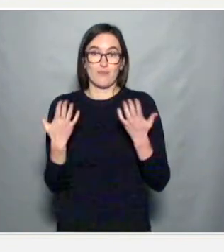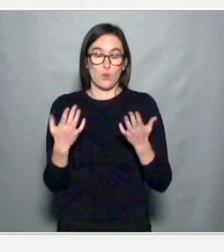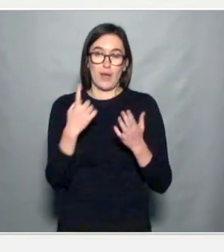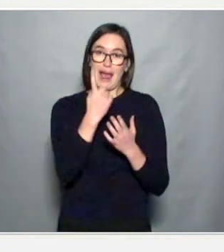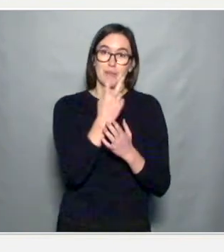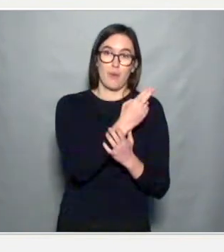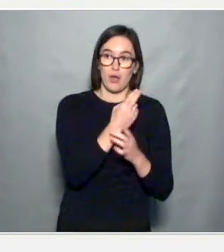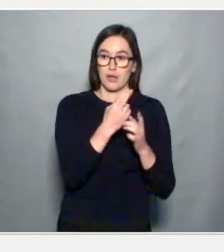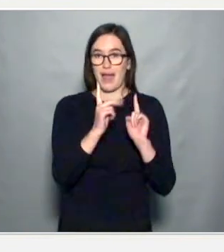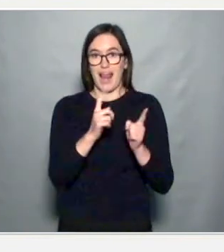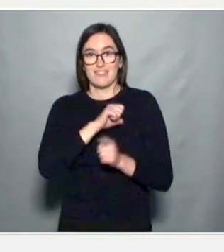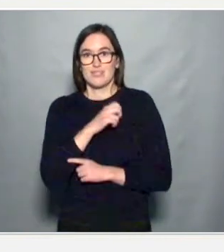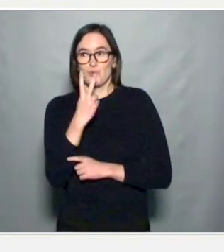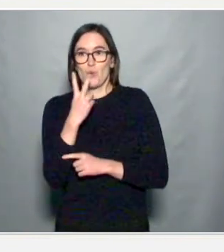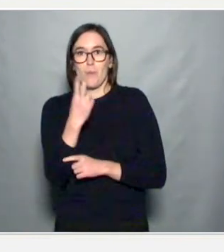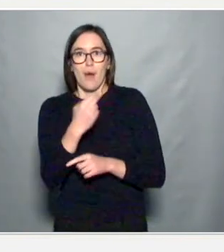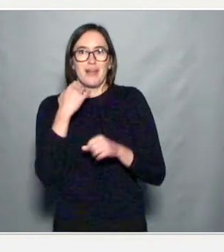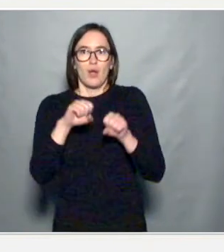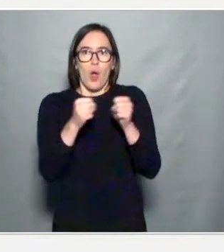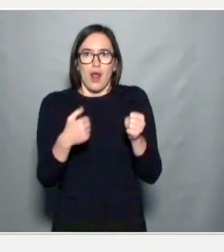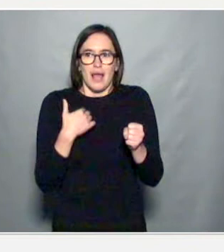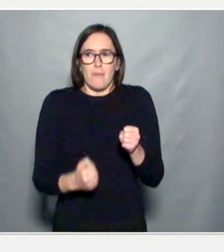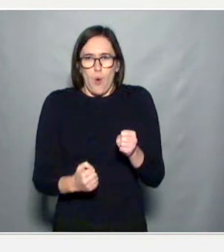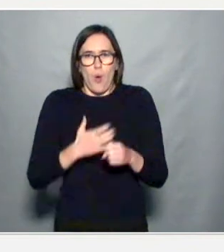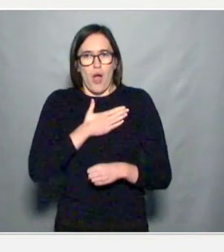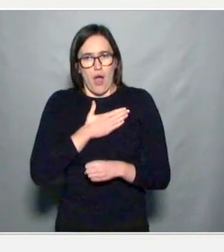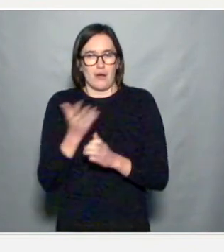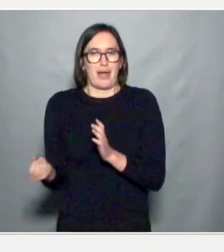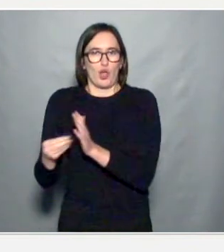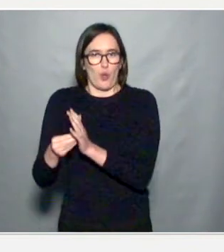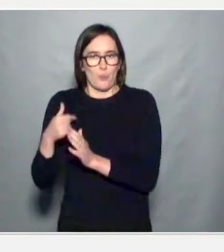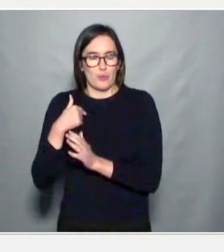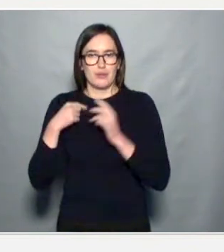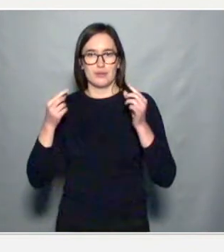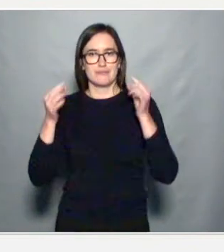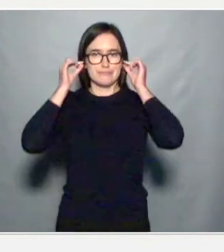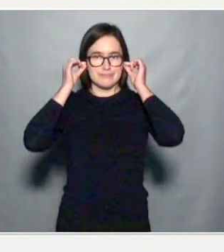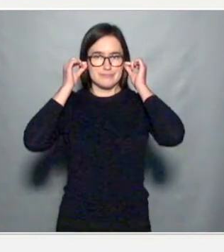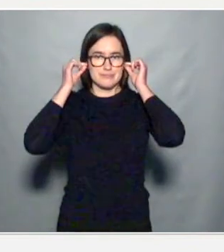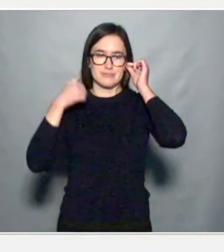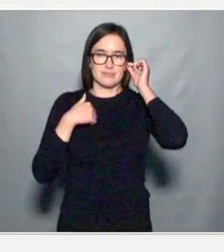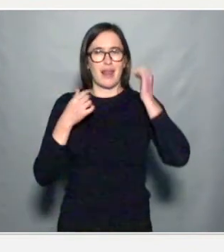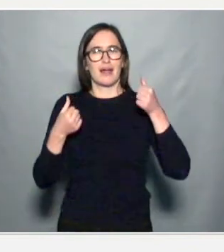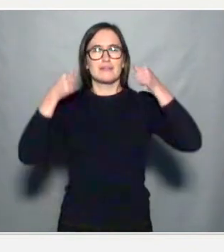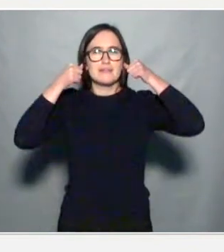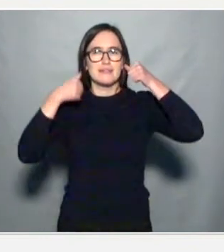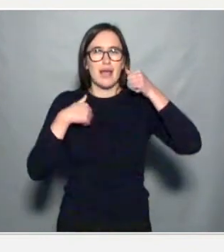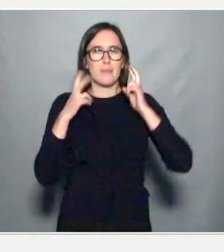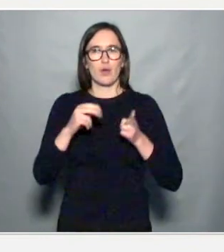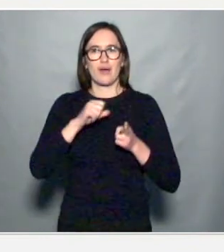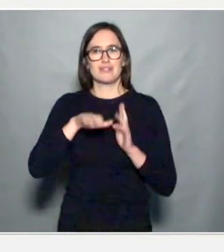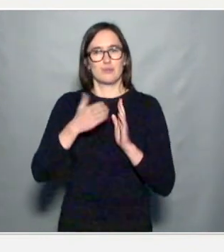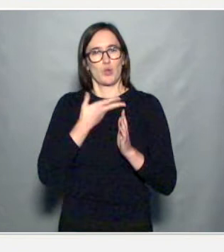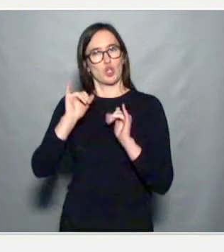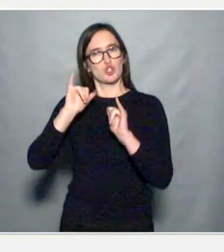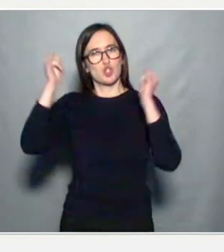Gud förbjuder 2 par, går sönder, då måste jag ha en backup. Hörlurarna använder jag i högljudda eller livliga miljöer.